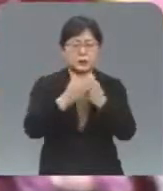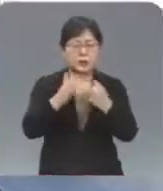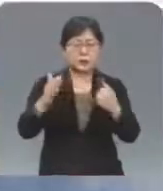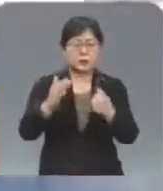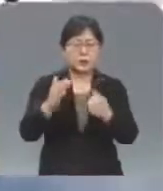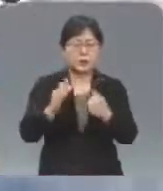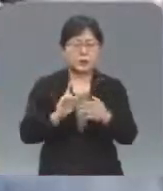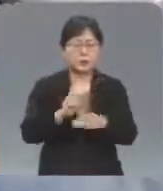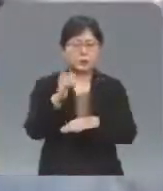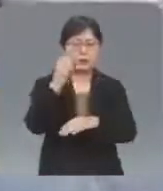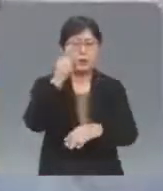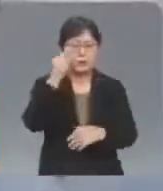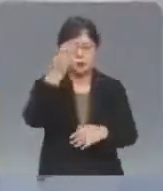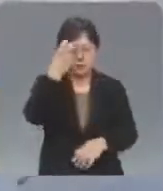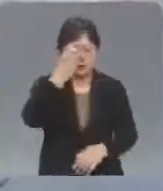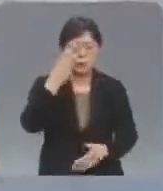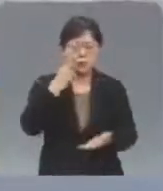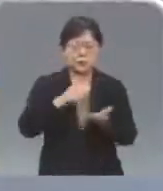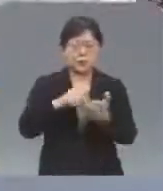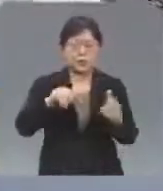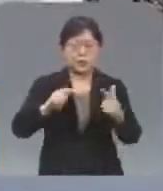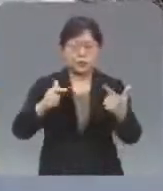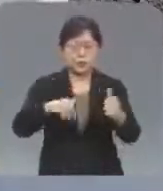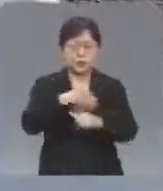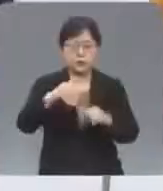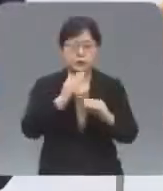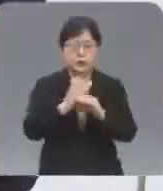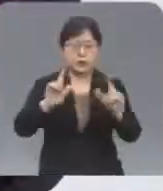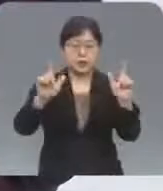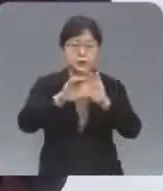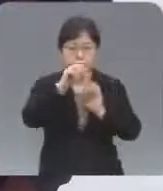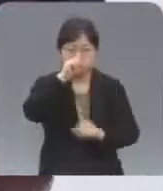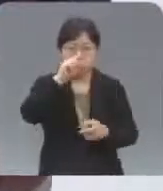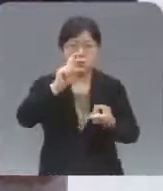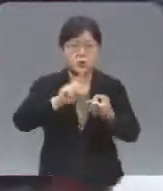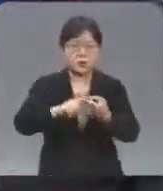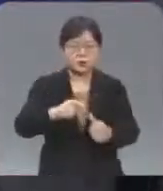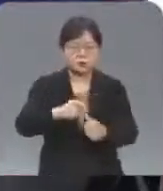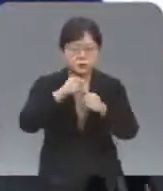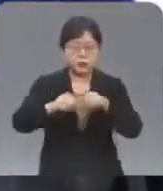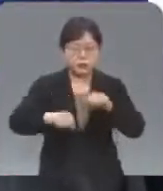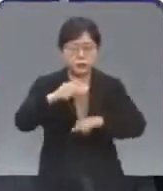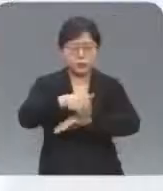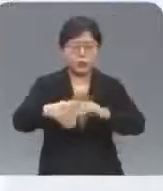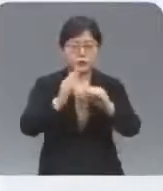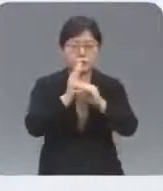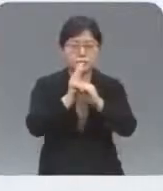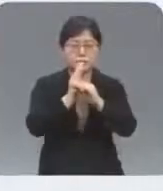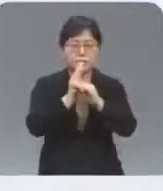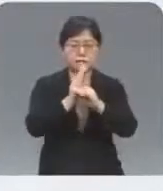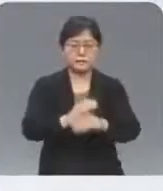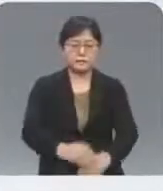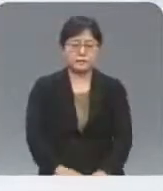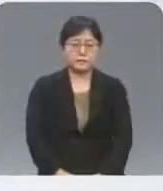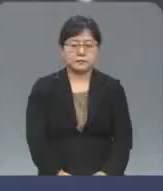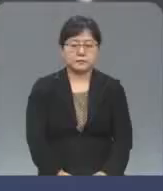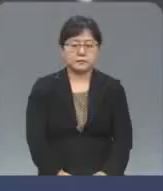못하는 등 수색 작업이 쉽지 않은 상황 이라며 날씨가 좋아지는 대로 구조 활동에 나설 예정이라고 밝혔습니다